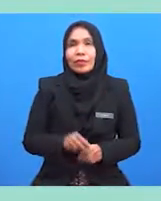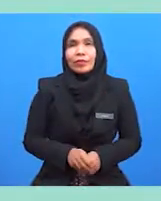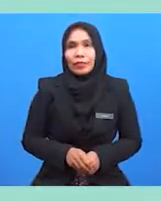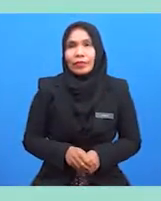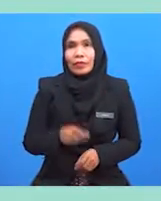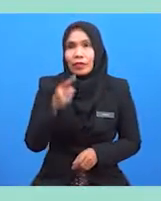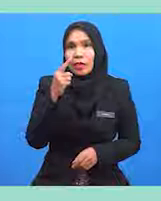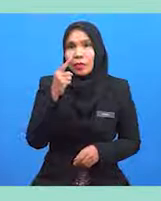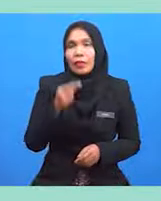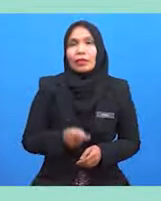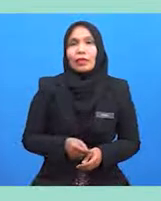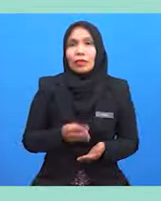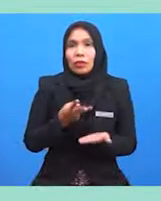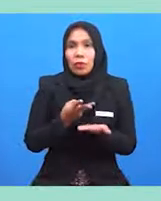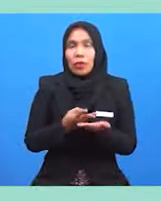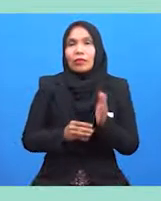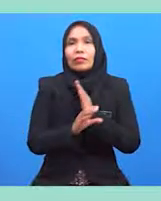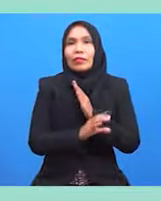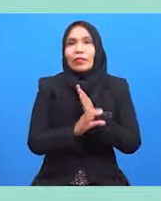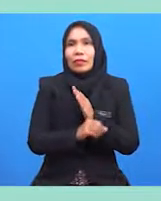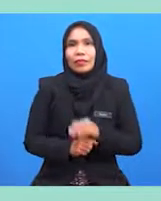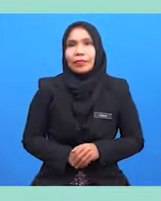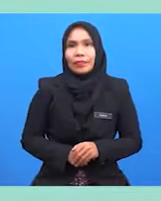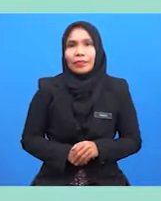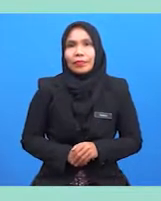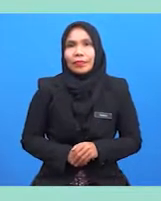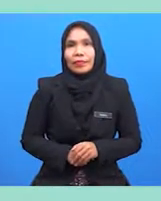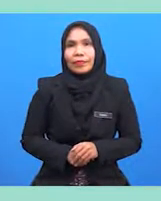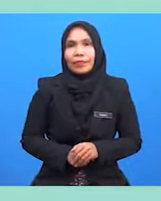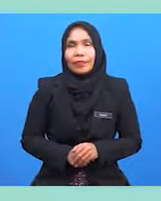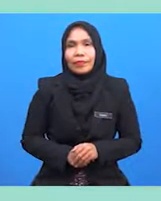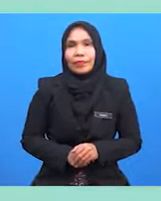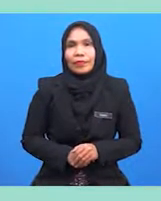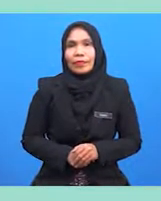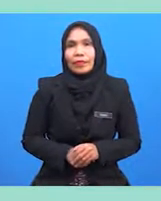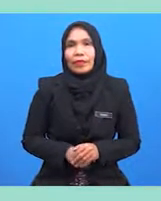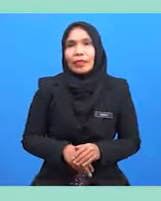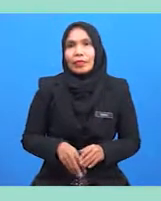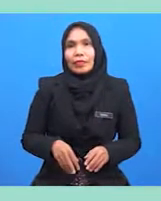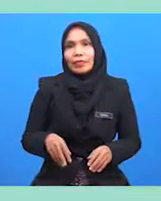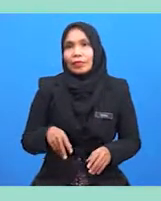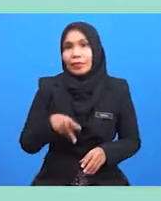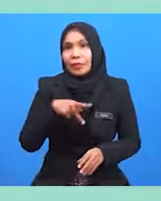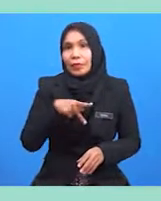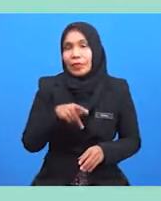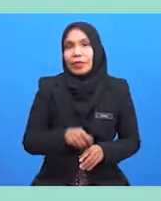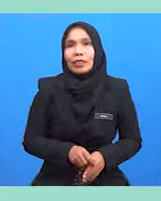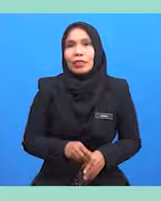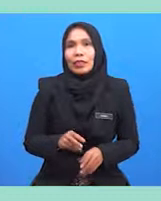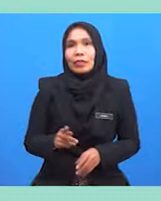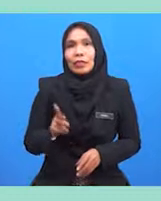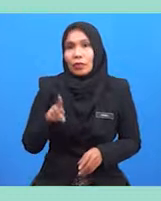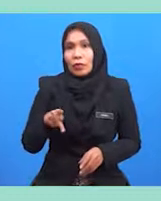negara. Bank Pusat mempunyai kuasa tunggal untuk mengeluarkan mata wang,